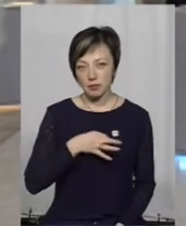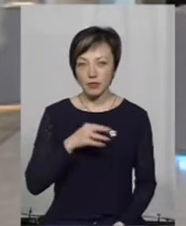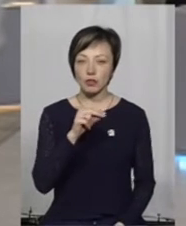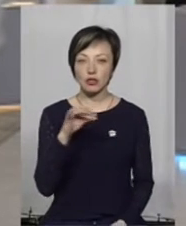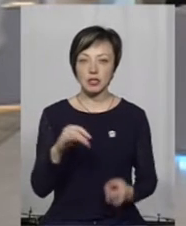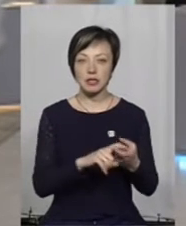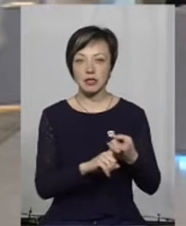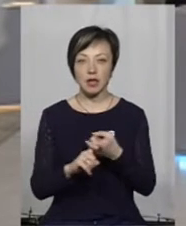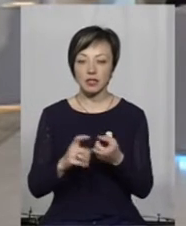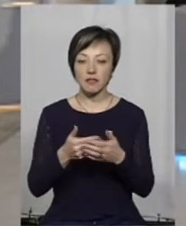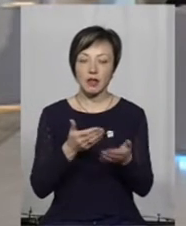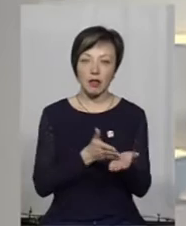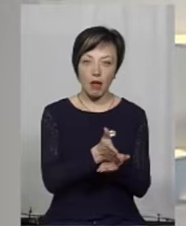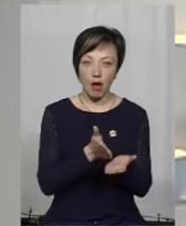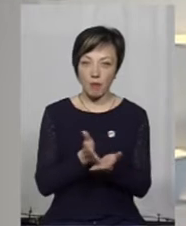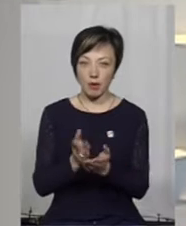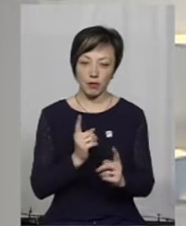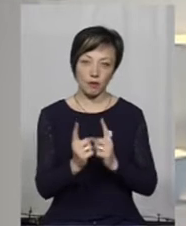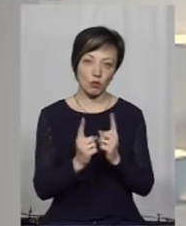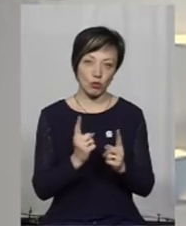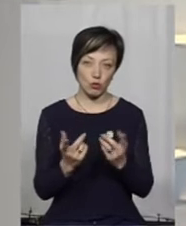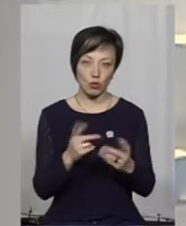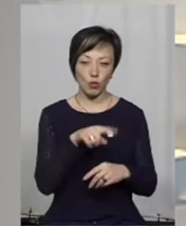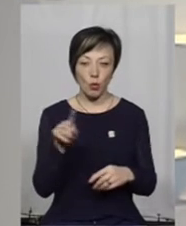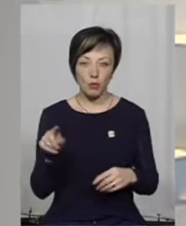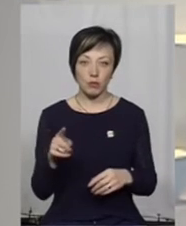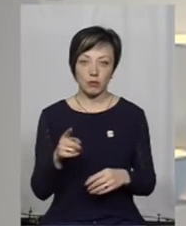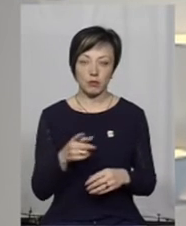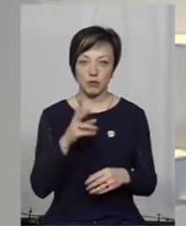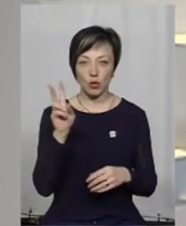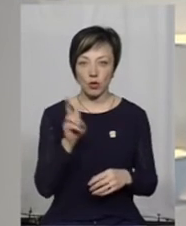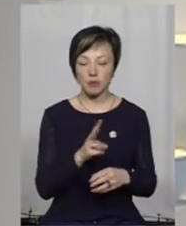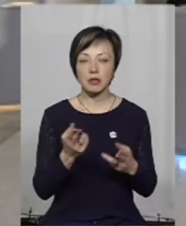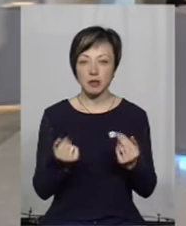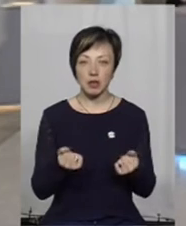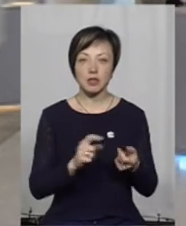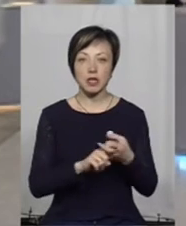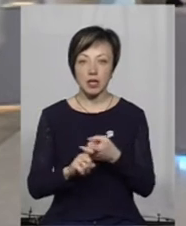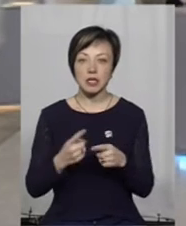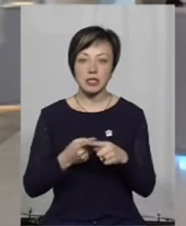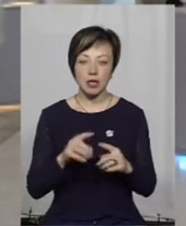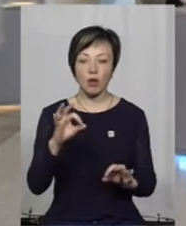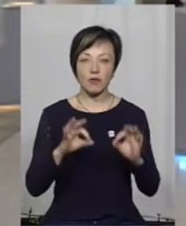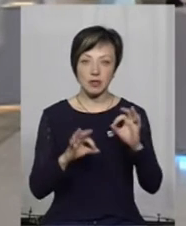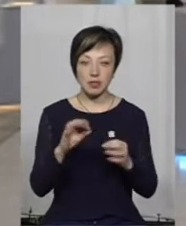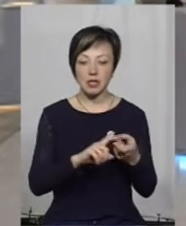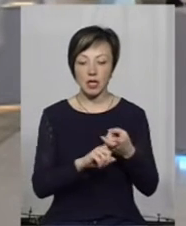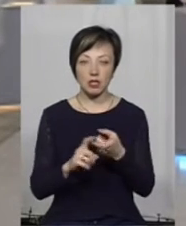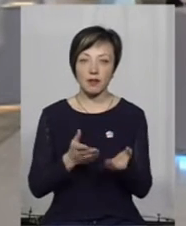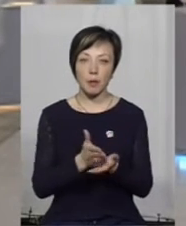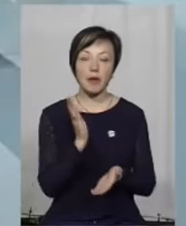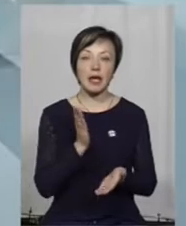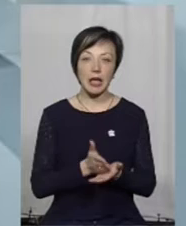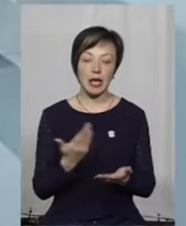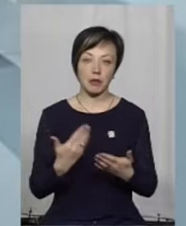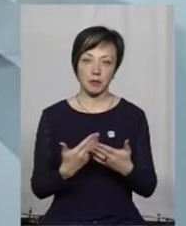оцей коефіцієнт якось від напрямків, від напрямків тролейбусів? Звичайно, звичайно. Угу. Даний коефіцієнт залежить від напрямків, тому що